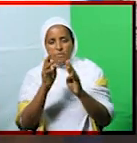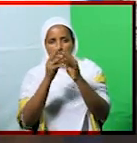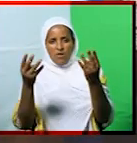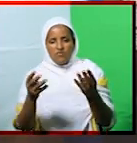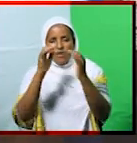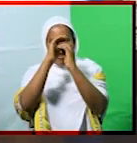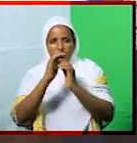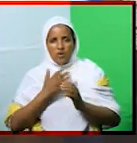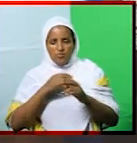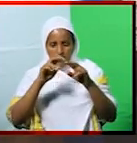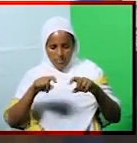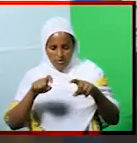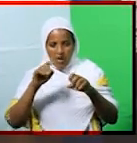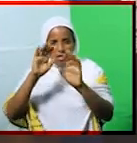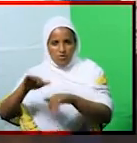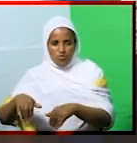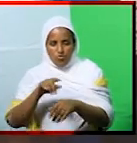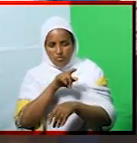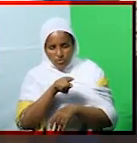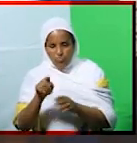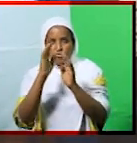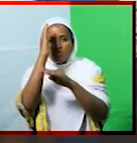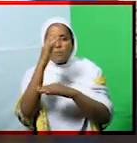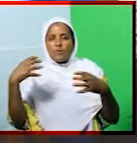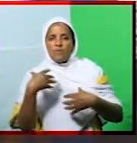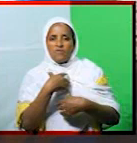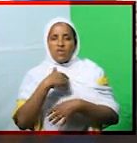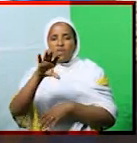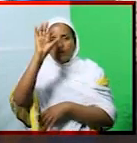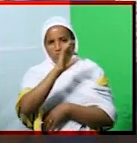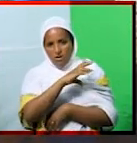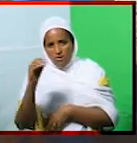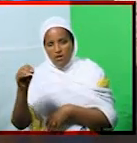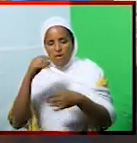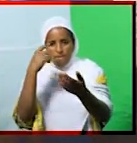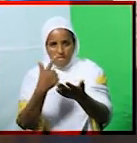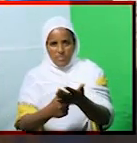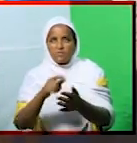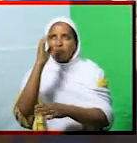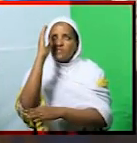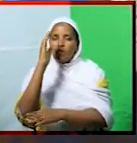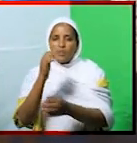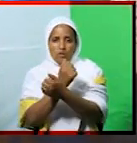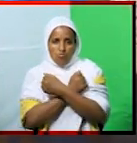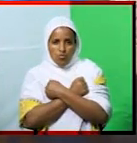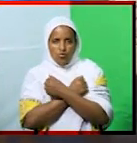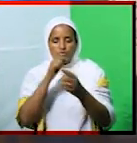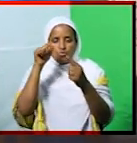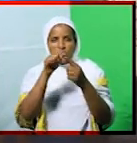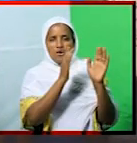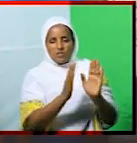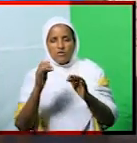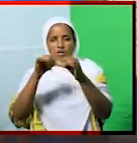ልጄ ሆይ መጻሕፍት አምላካውያትን መመርመር አትተው፣ በእነርሱ እግዚአብሔርን መፍራት ታገኛለህና። በዚህም